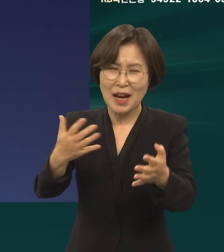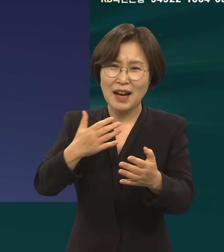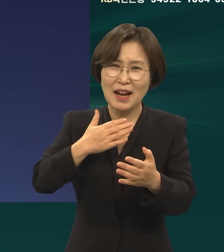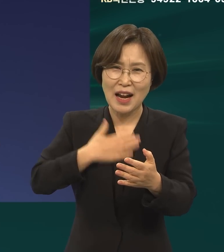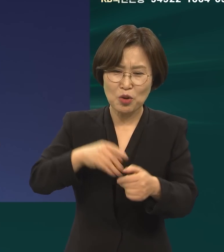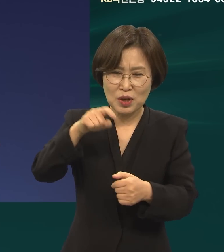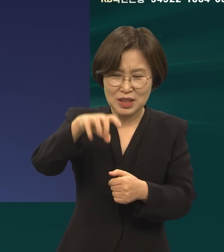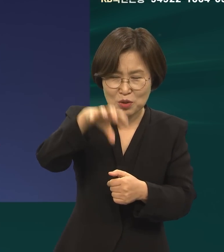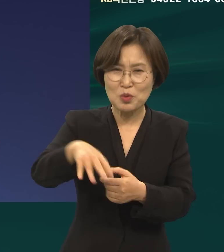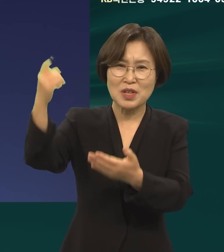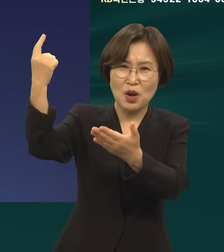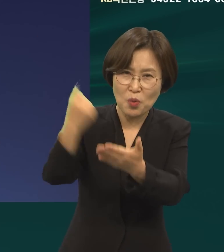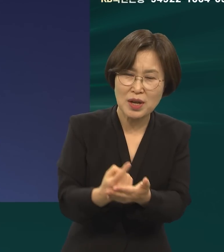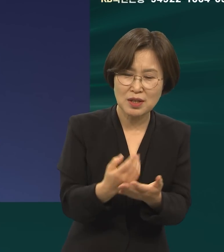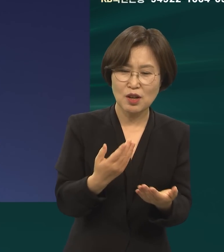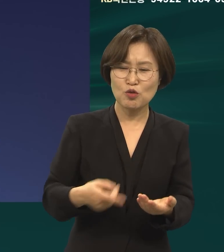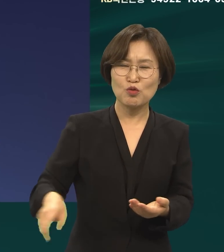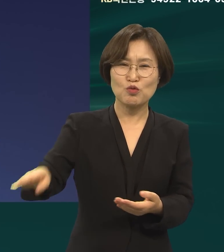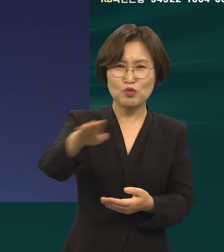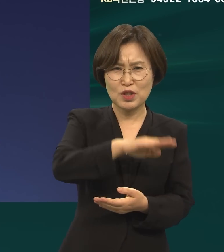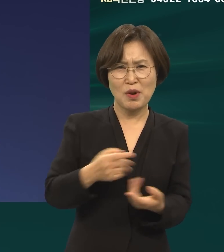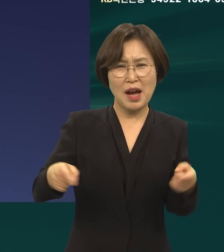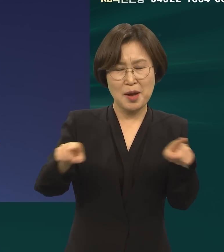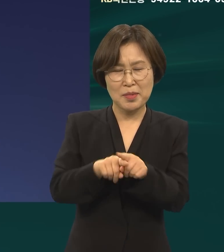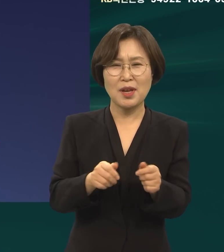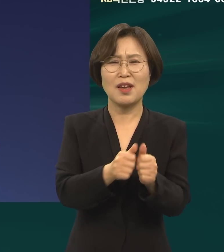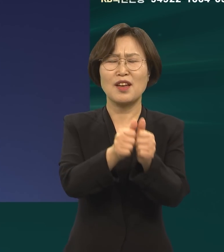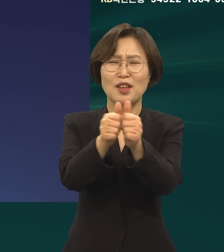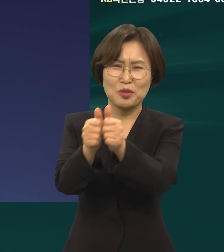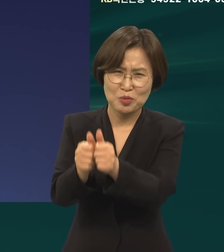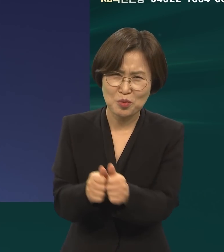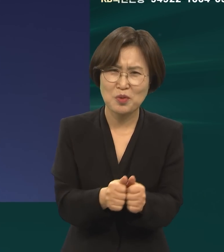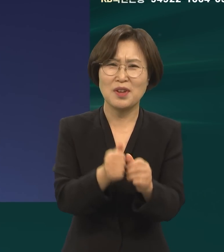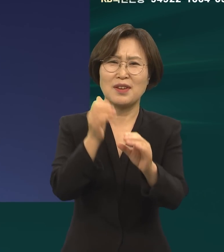그 자리에 와서 우리와 동행해 주신 하나님이시라는 것입니다.